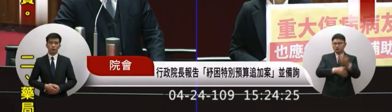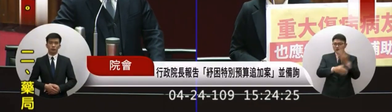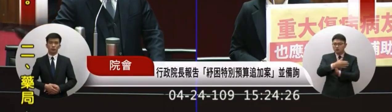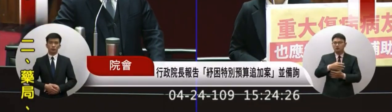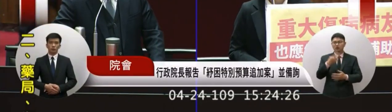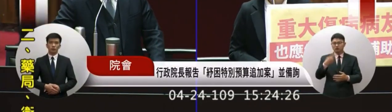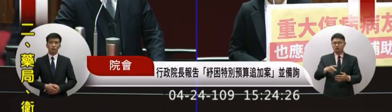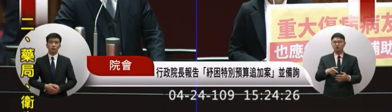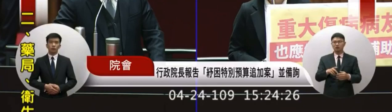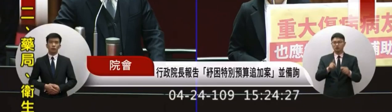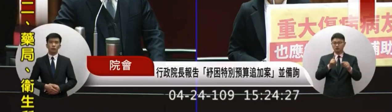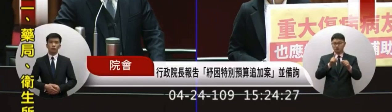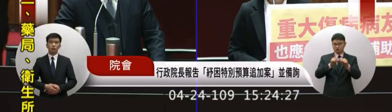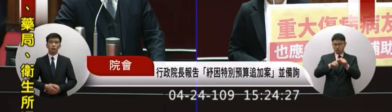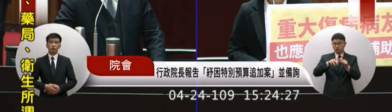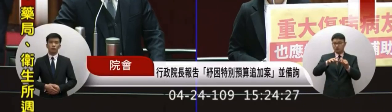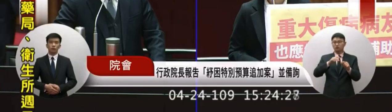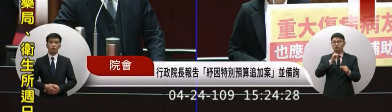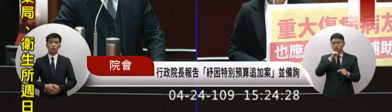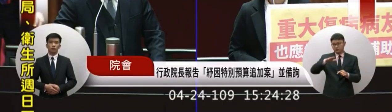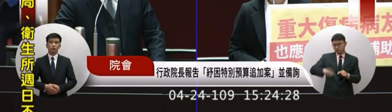碍者及